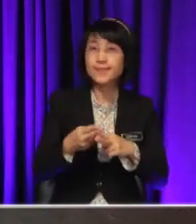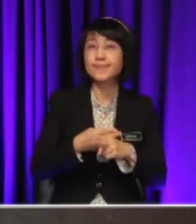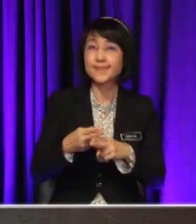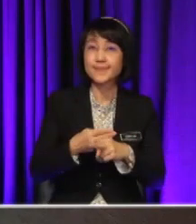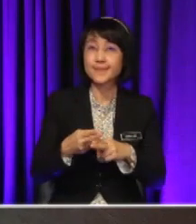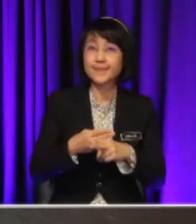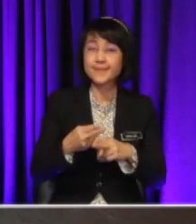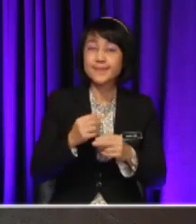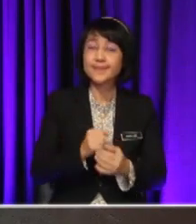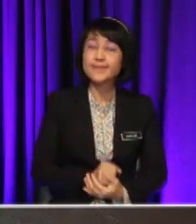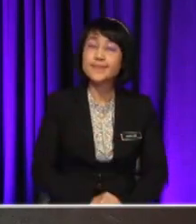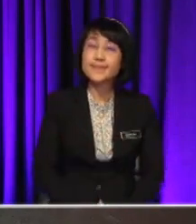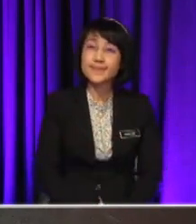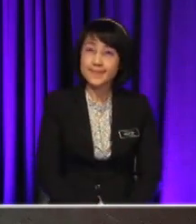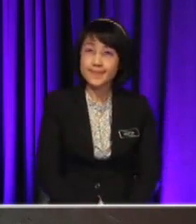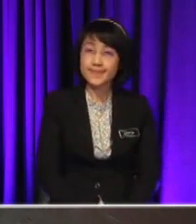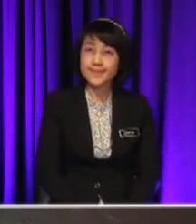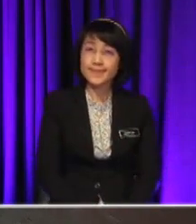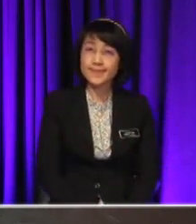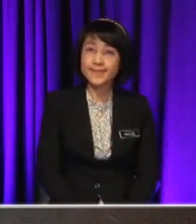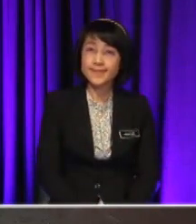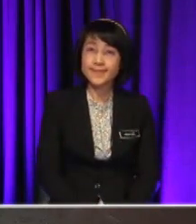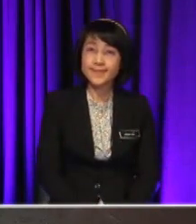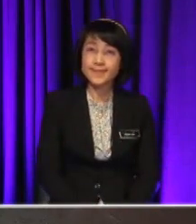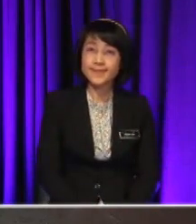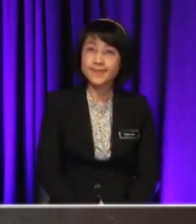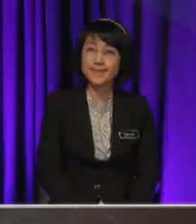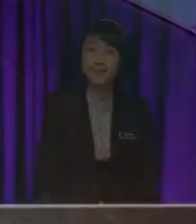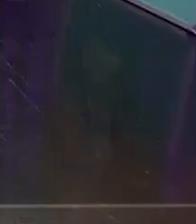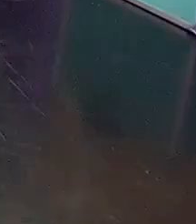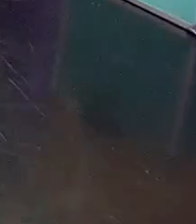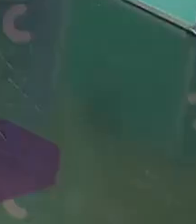ini untuk perbincangannya bagi mata pelajaran pada hari ini jangan kemana-mana